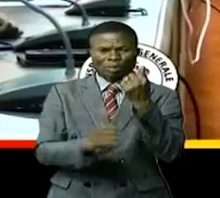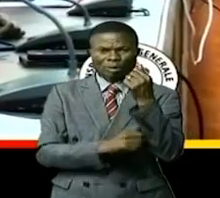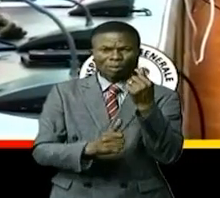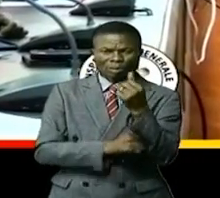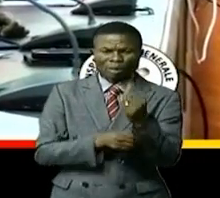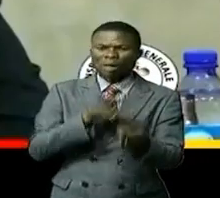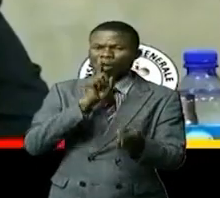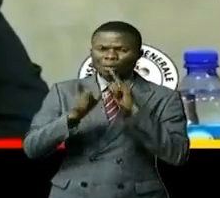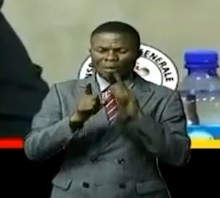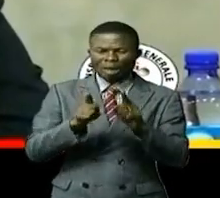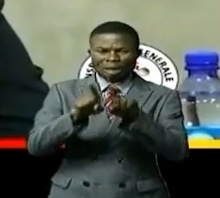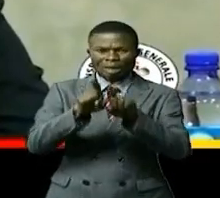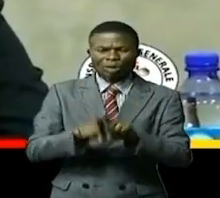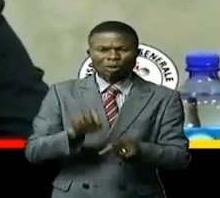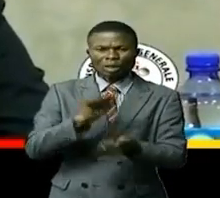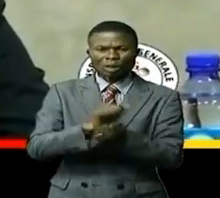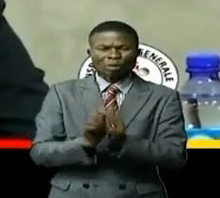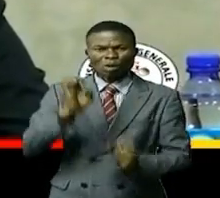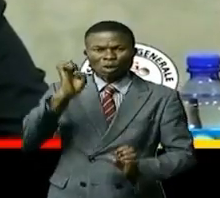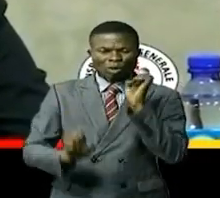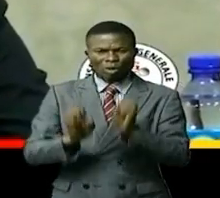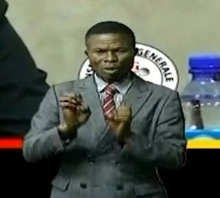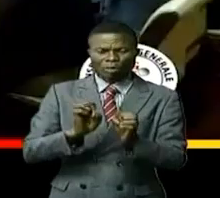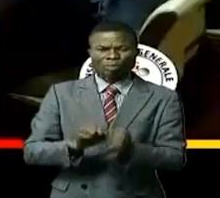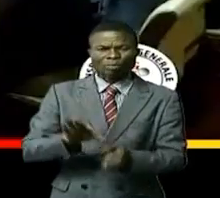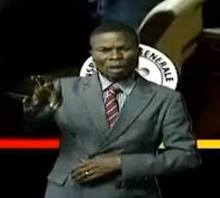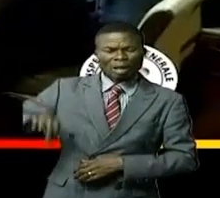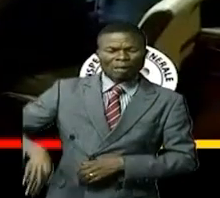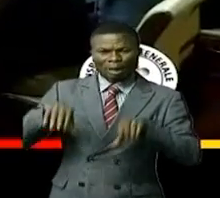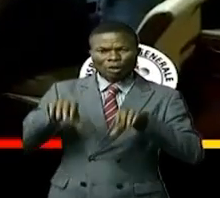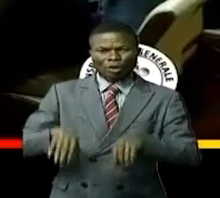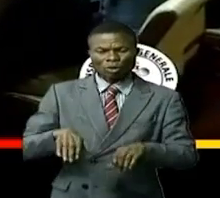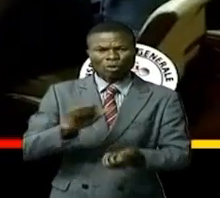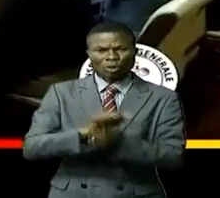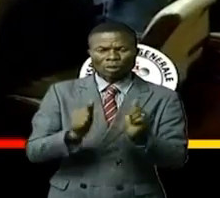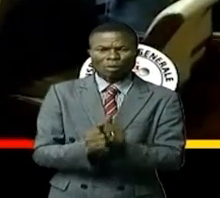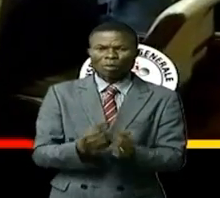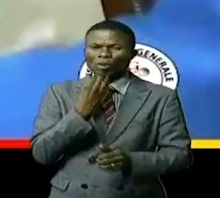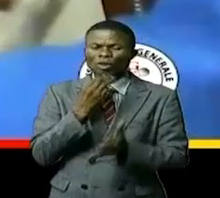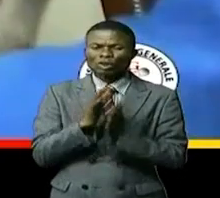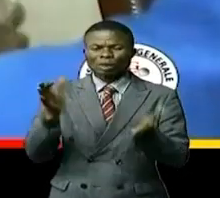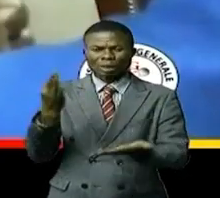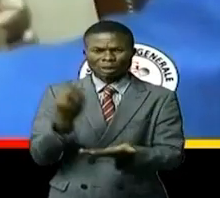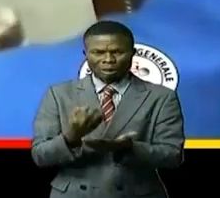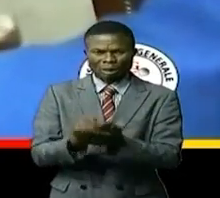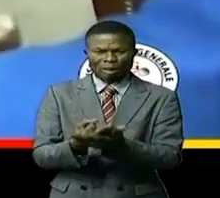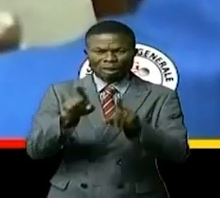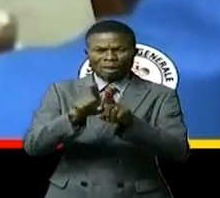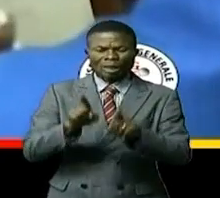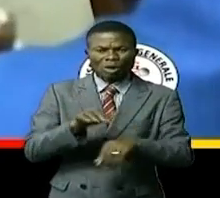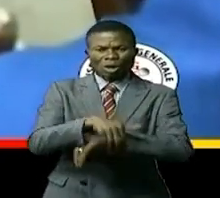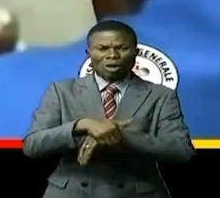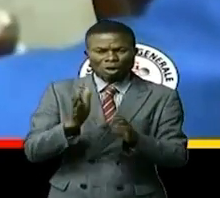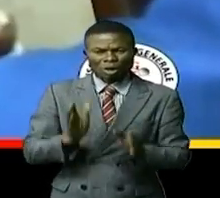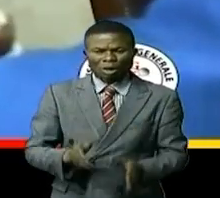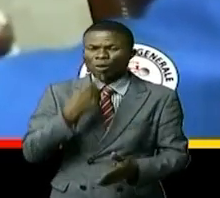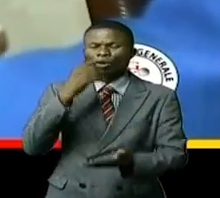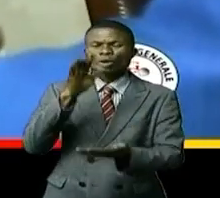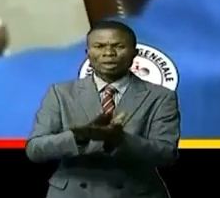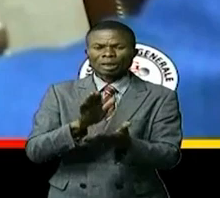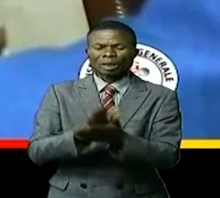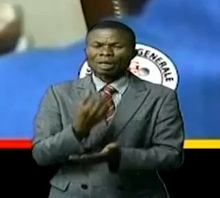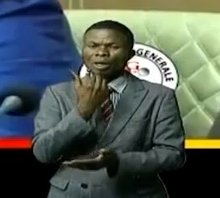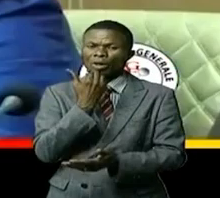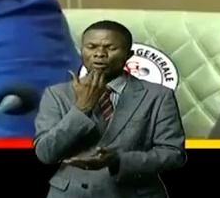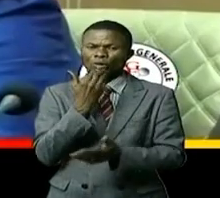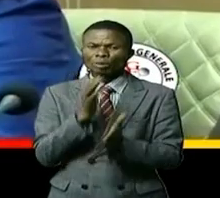fait l'évaluation du projet Profit Congo en faveur de l'IGF. Elle a profité au nom de la Grande-Bretagne pour féliciter l'inspection générale